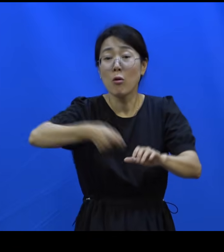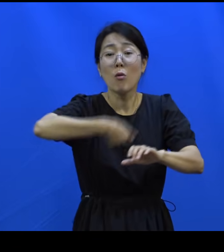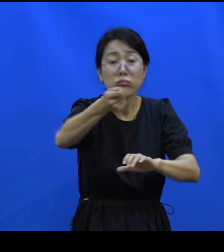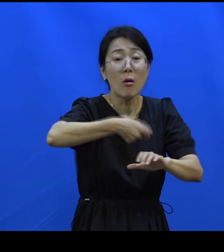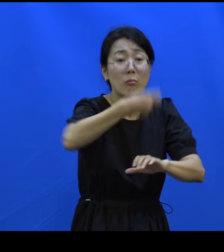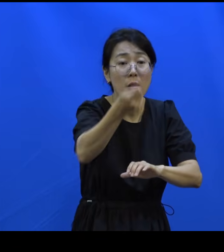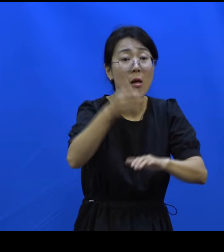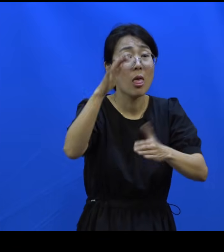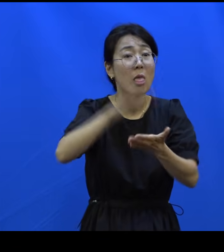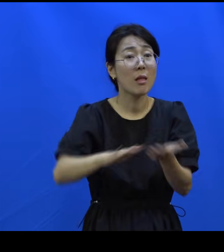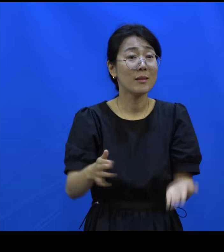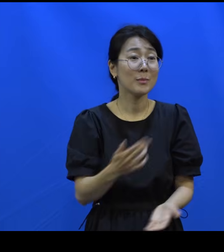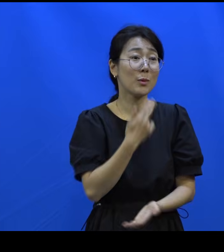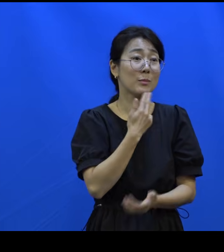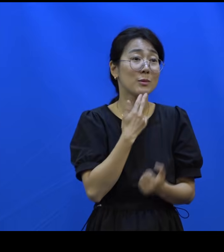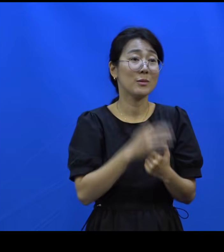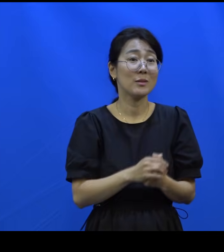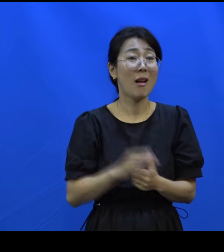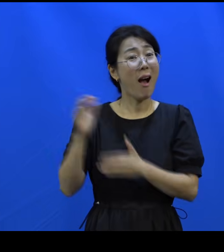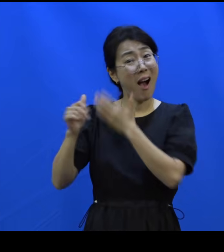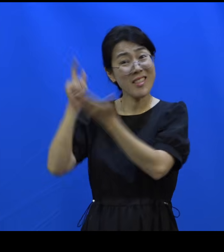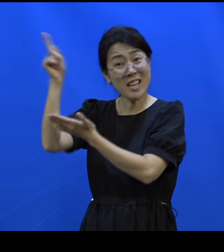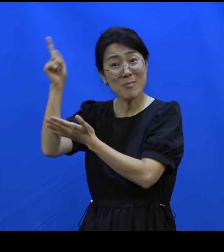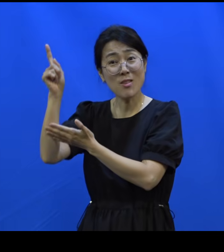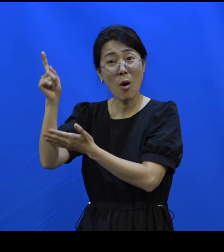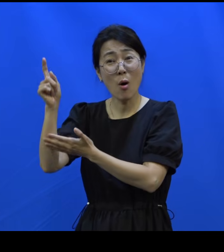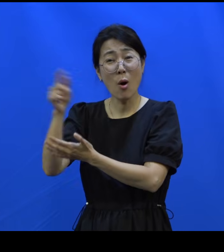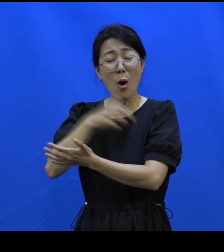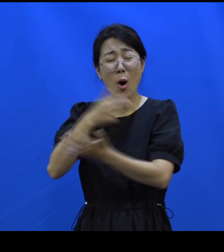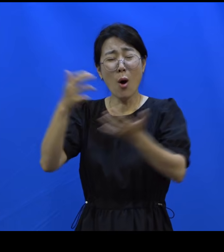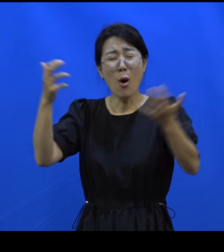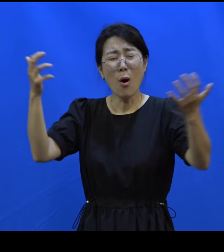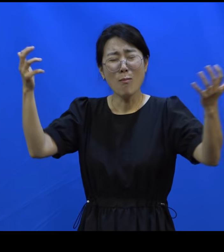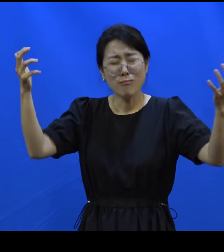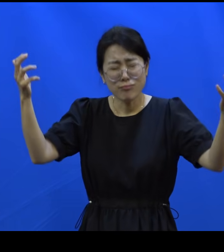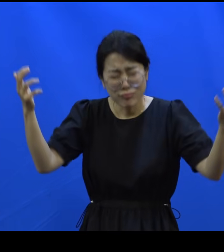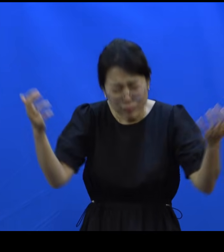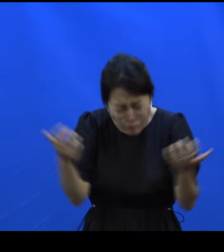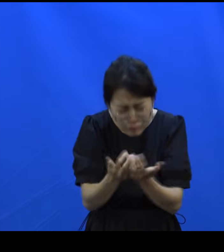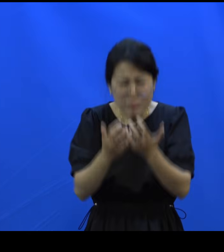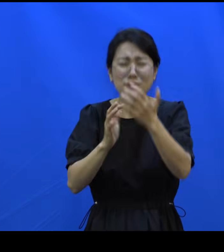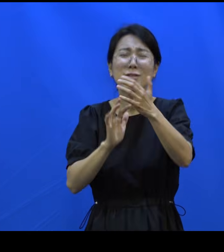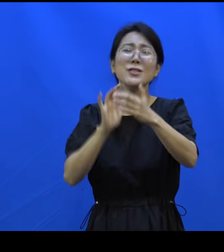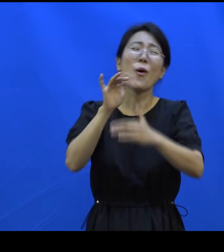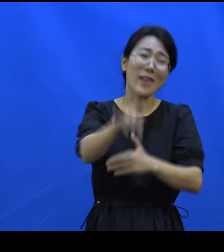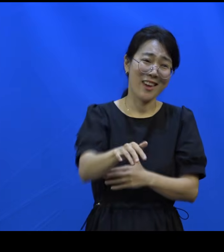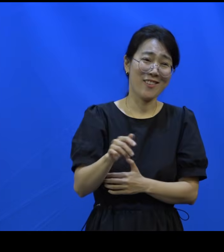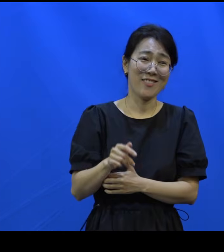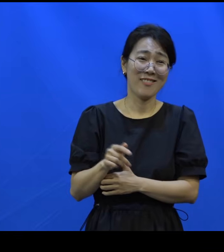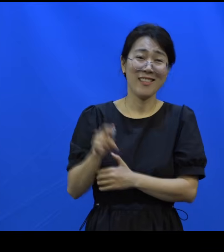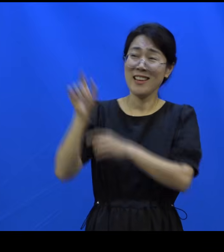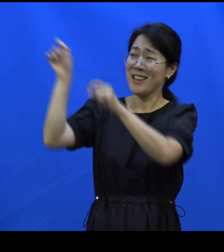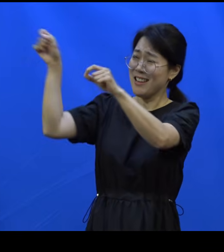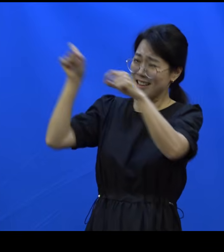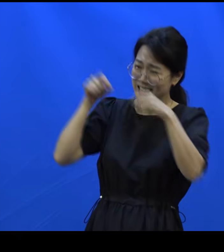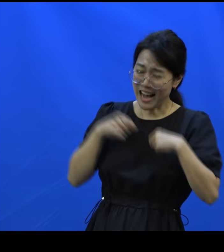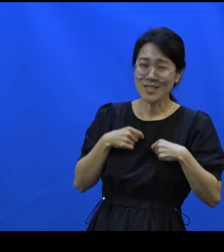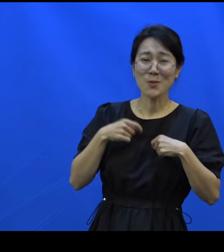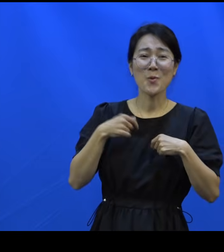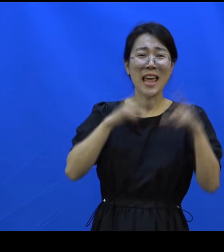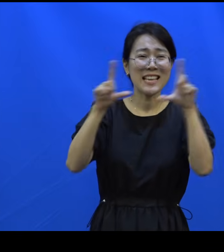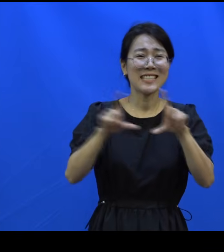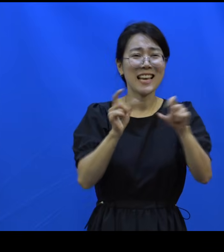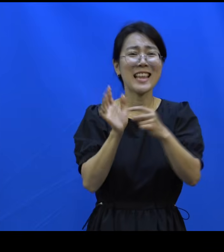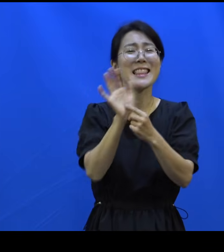안 되는 거죠. 그리스도인은 훨씬 더 풍성한 그 하나님의 성품을 우리의 삶 속에 드러내는,